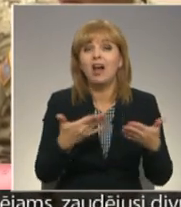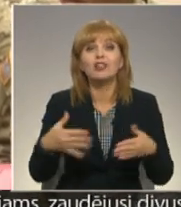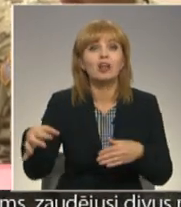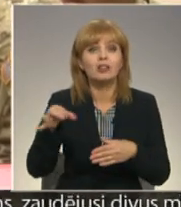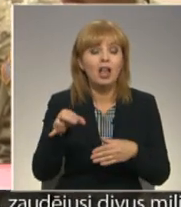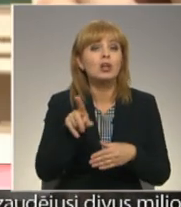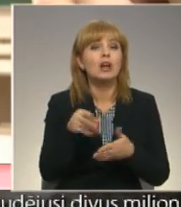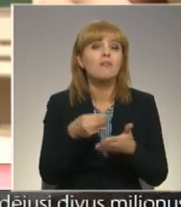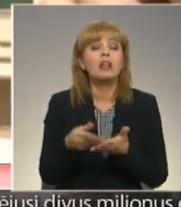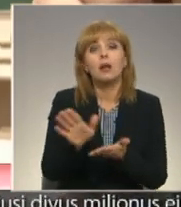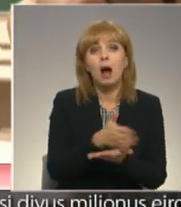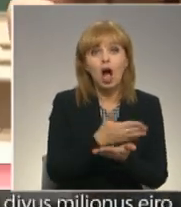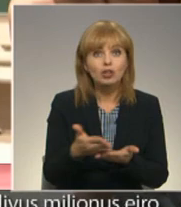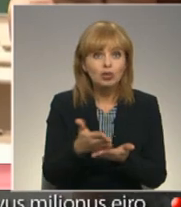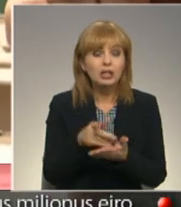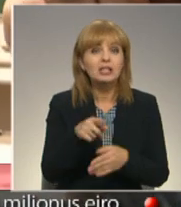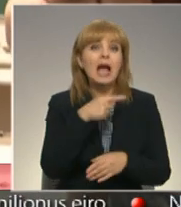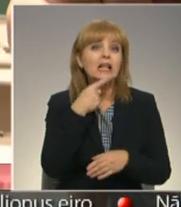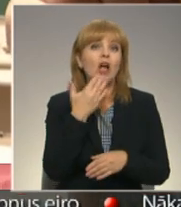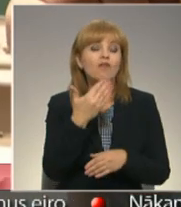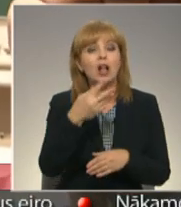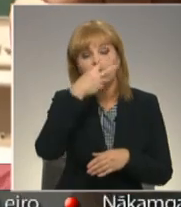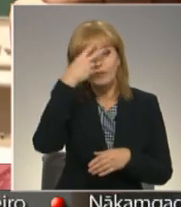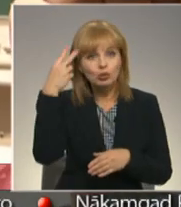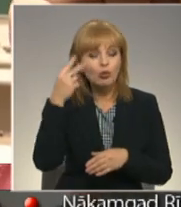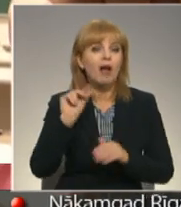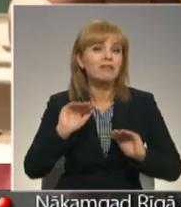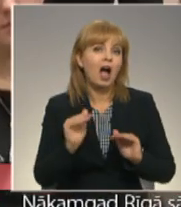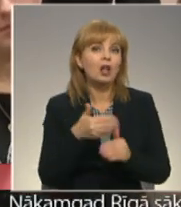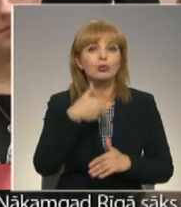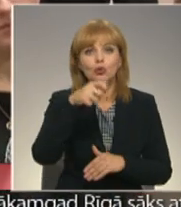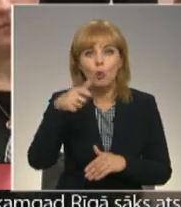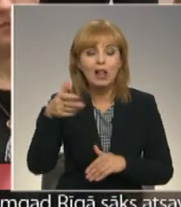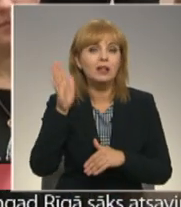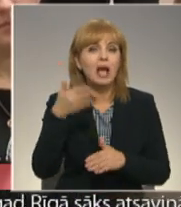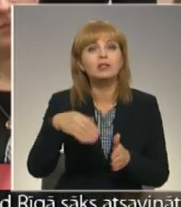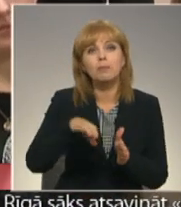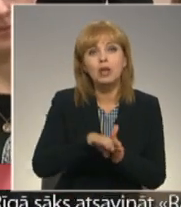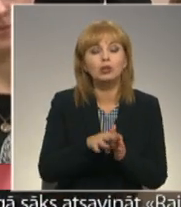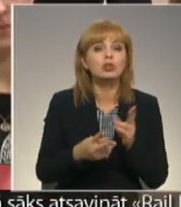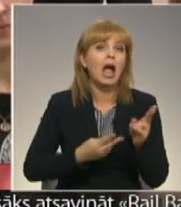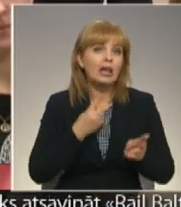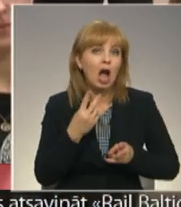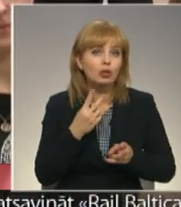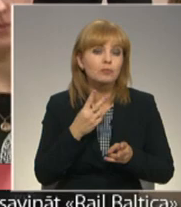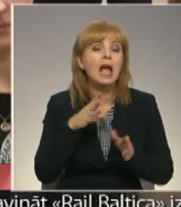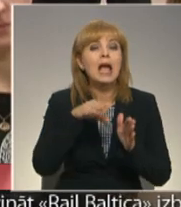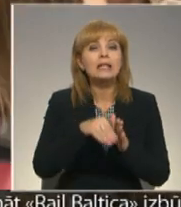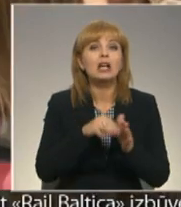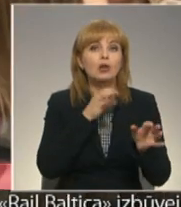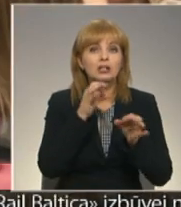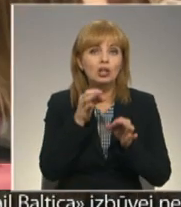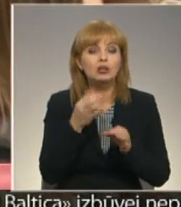vērtējama atšķirīgi. Piemēram, Tiskādu krievvalodīgajā vidusskolā viena neliela daļa skolānu lekcijā piedalījās ar entuziasmu un iesaistījās diskusijās ar